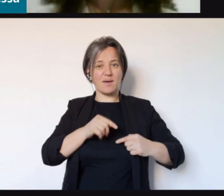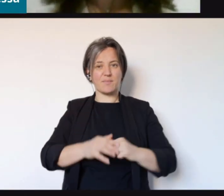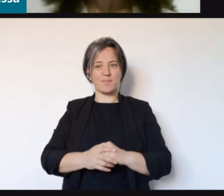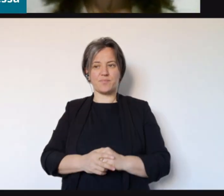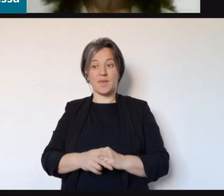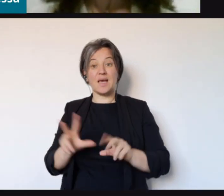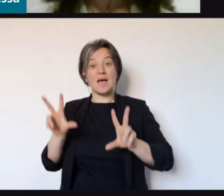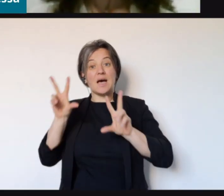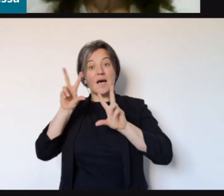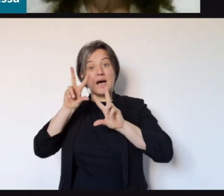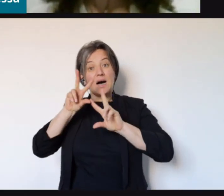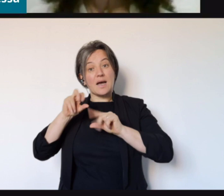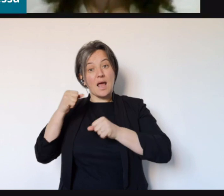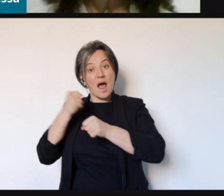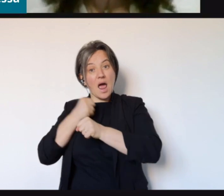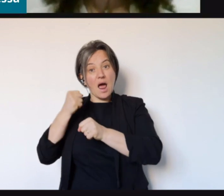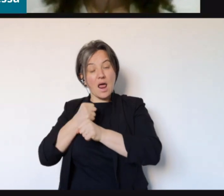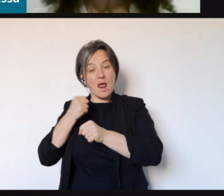si può